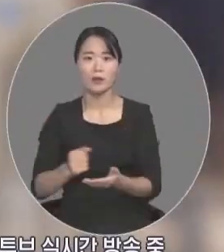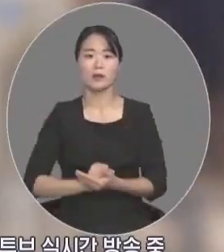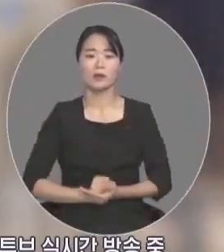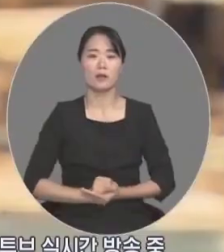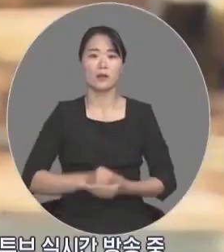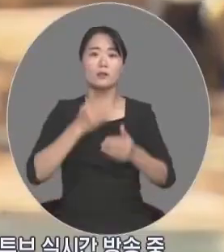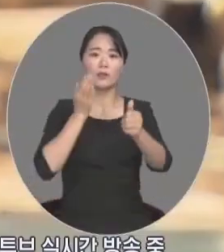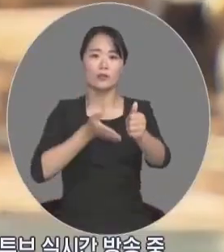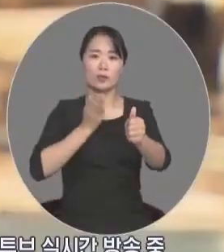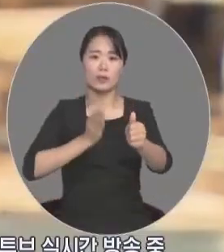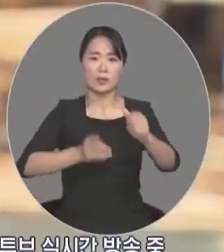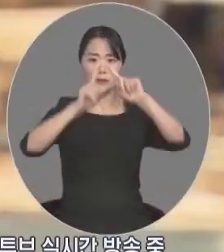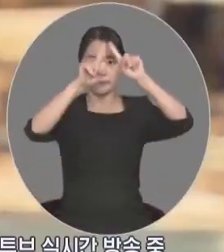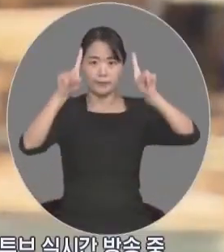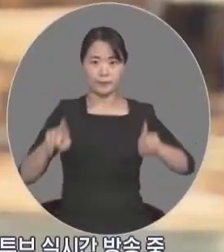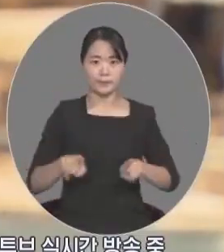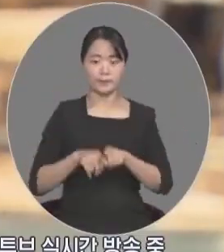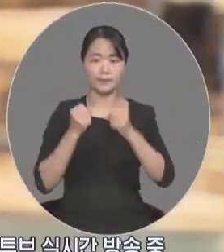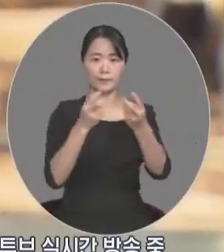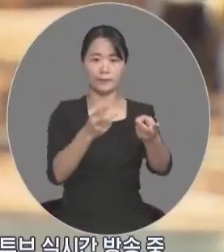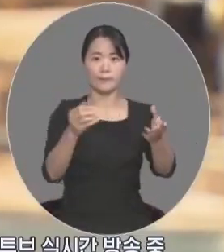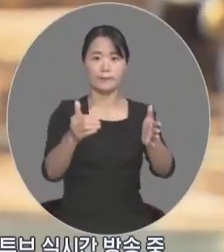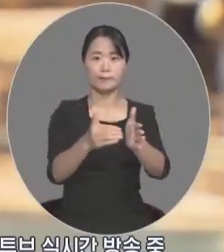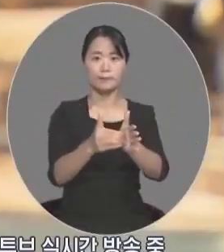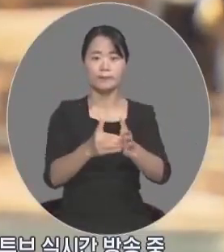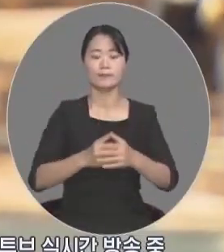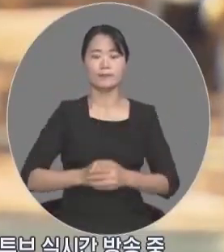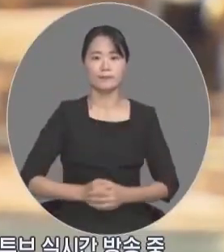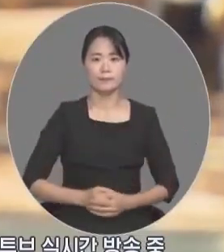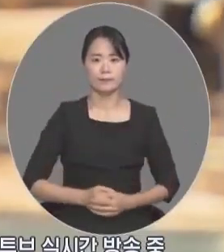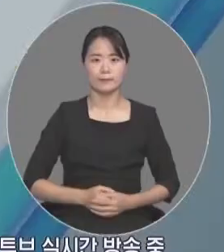독려하는 서한문을 발송했습니다.